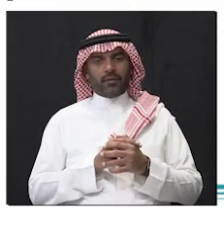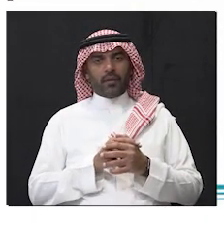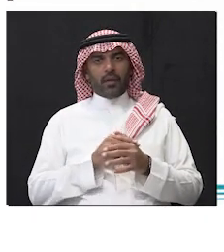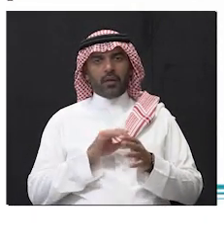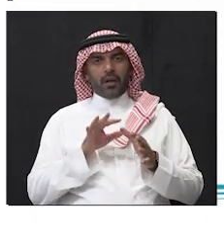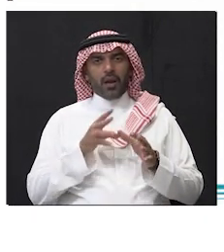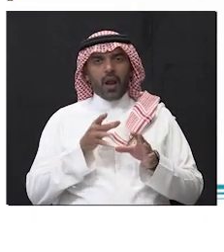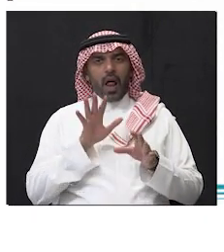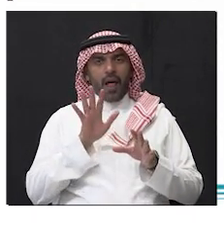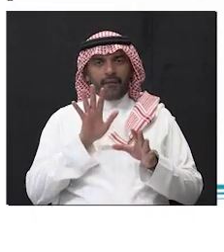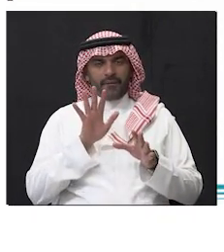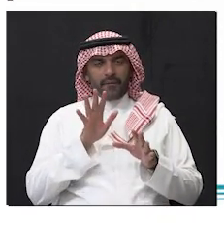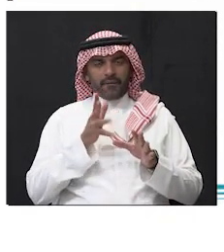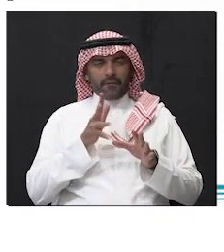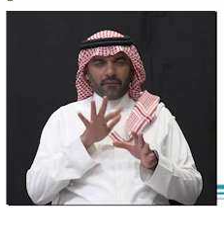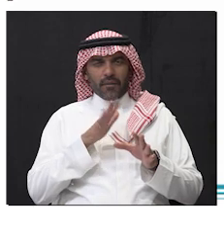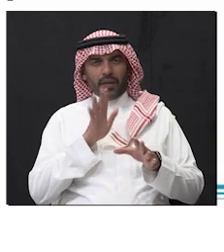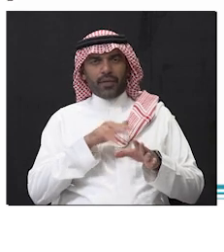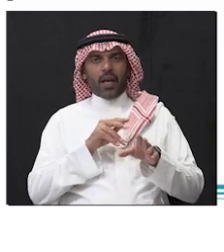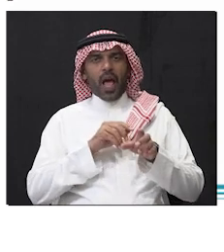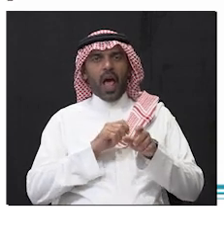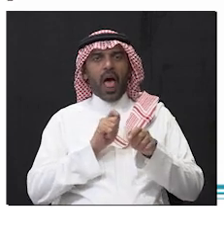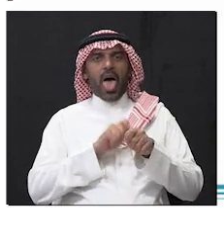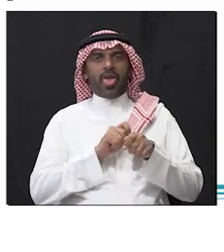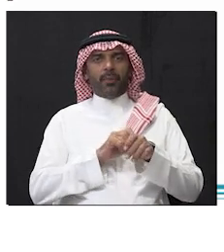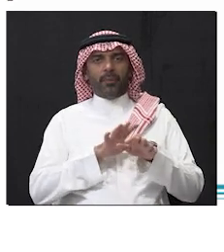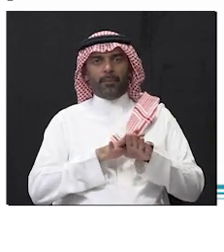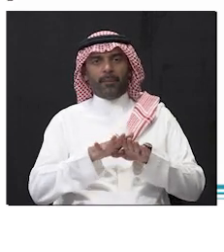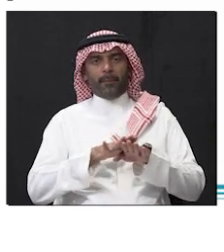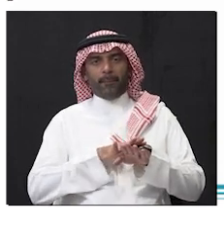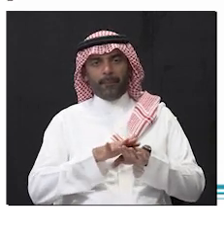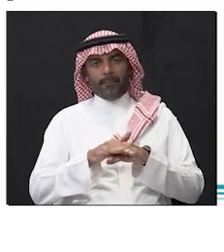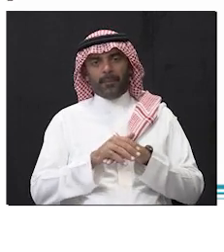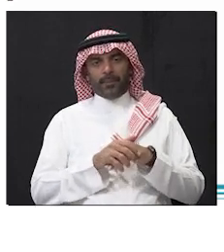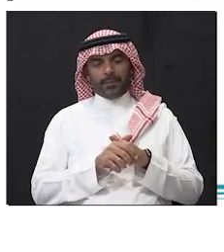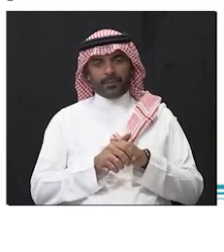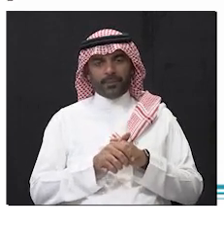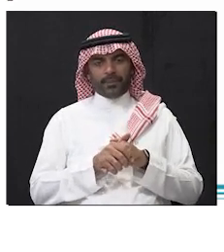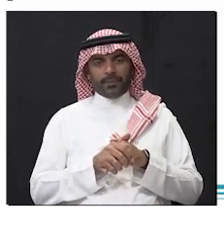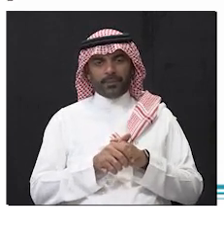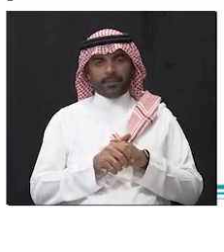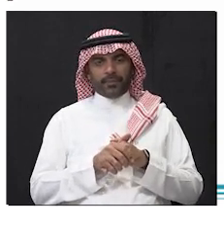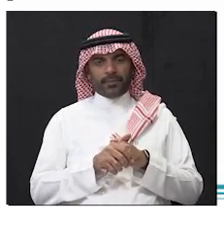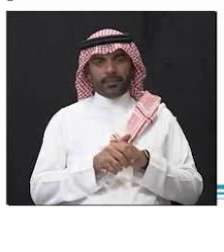عظمي، هيكل داخلي شبه عظمي، واضح لديكم هنا،